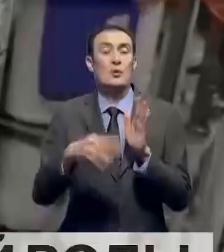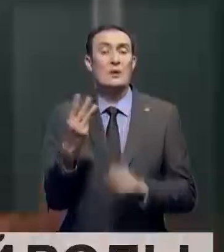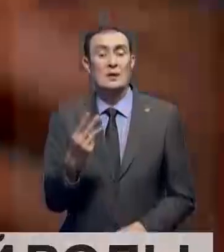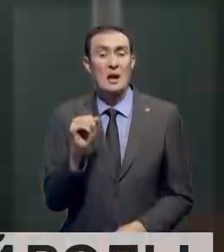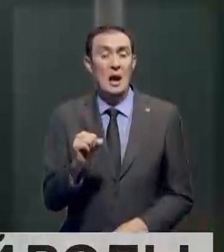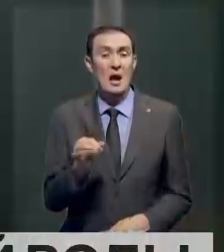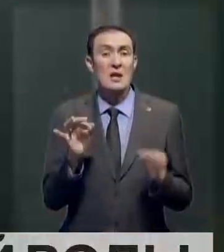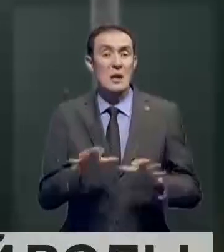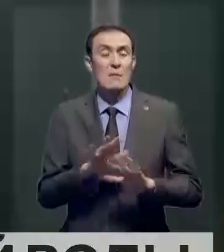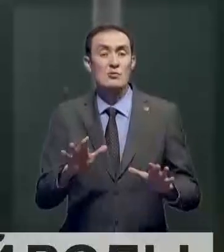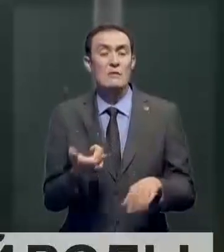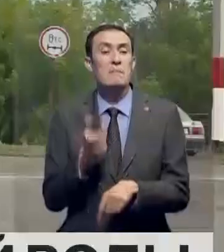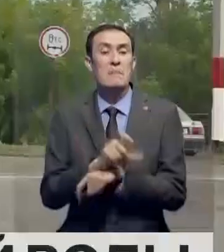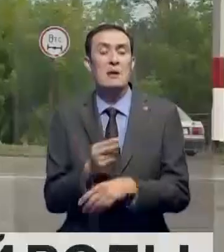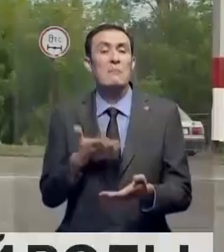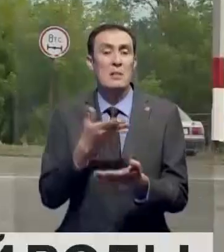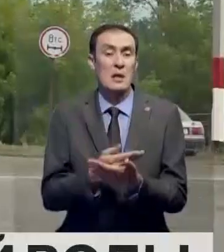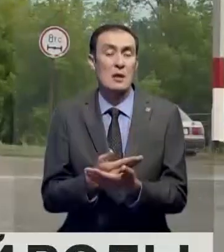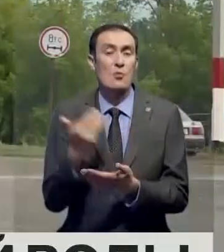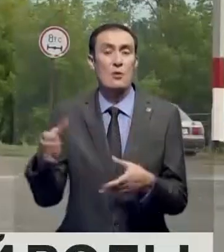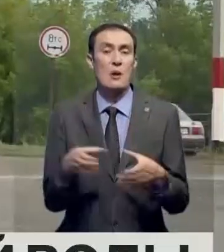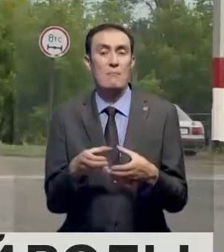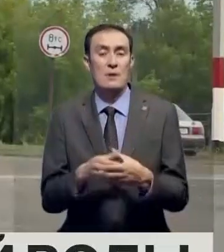А необоснованная переплата оставалась у